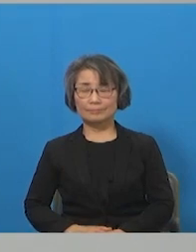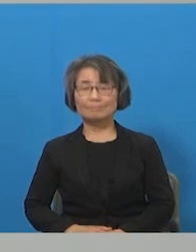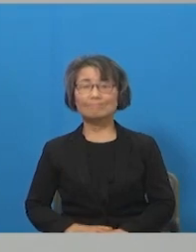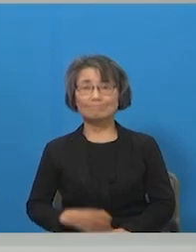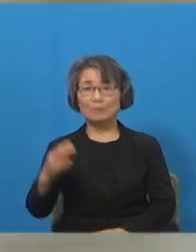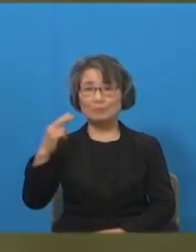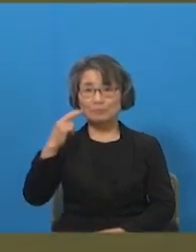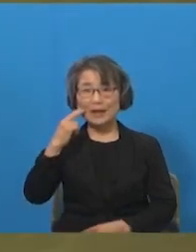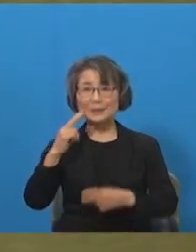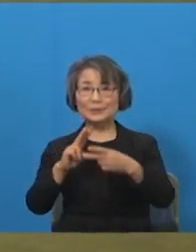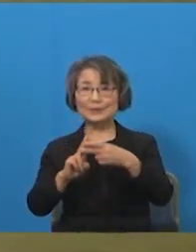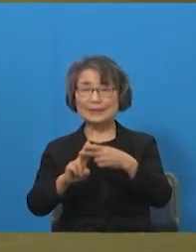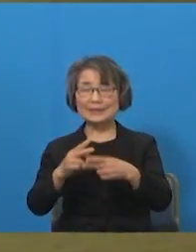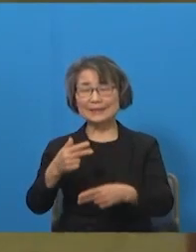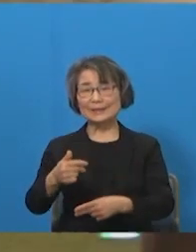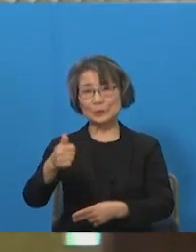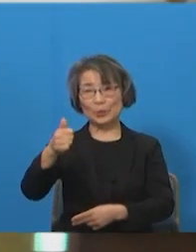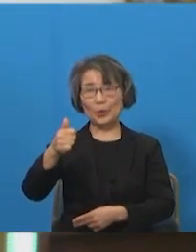松井市長。